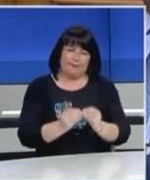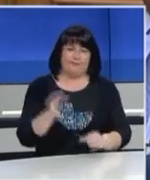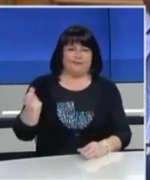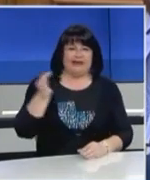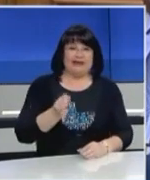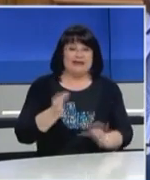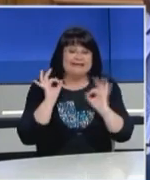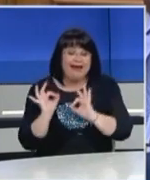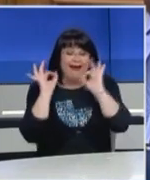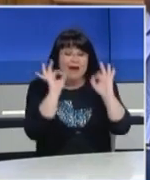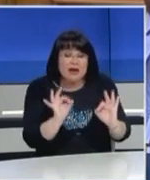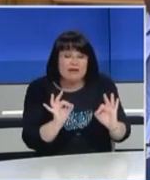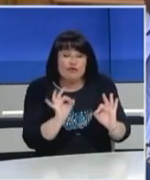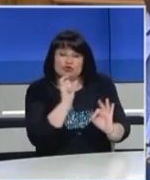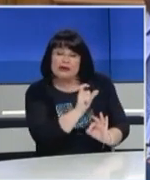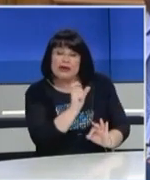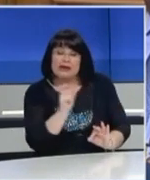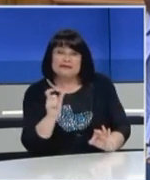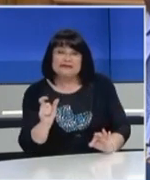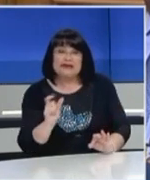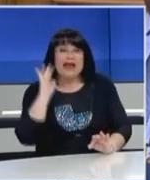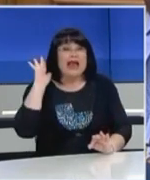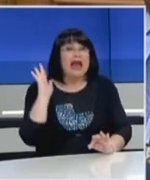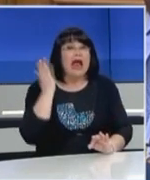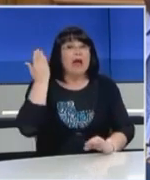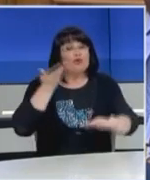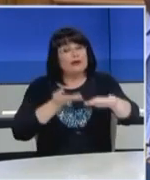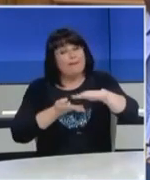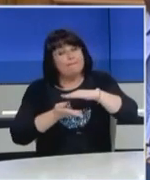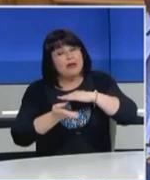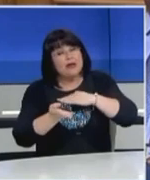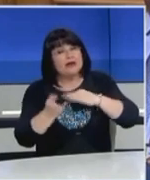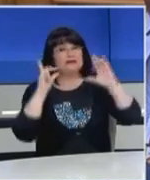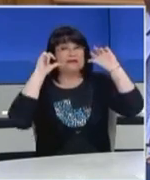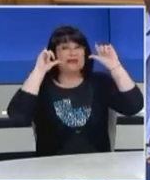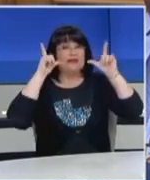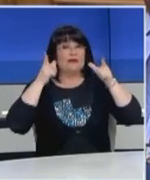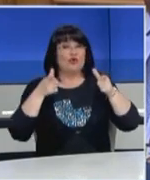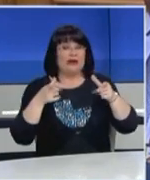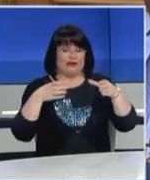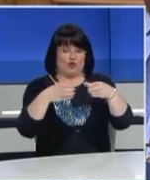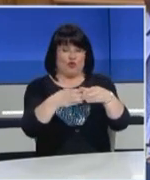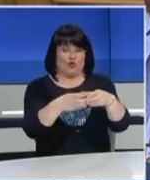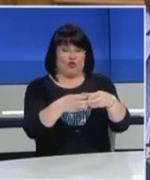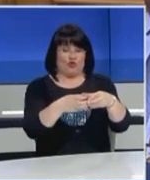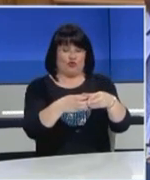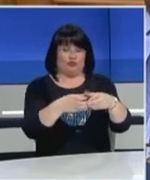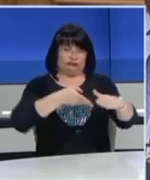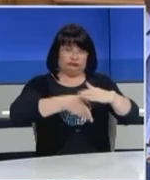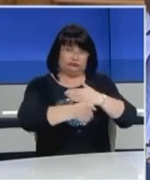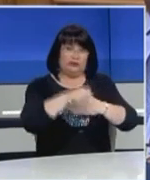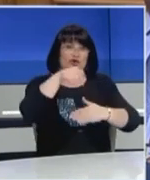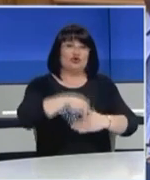Είπατε, επιλέξει. Κάποτε περάσατε από το δημοκρατικό χώρο, προσέξτε, αλλά